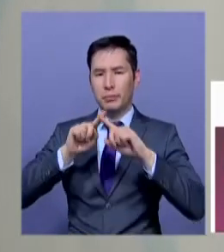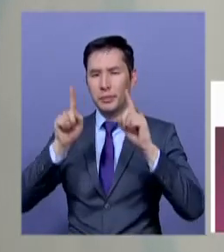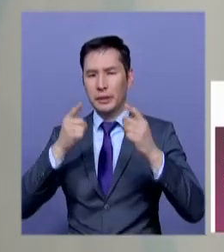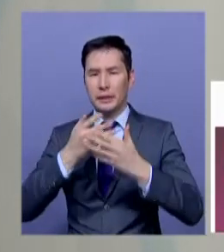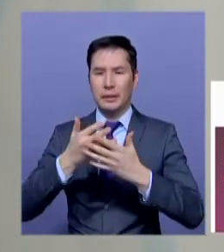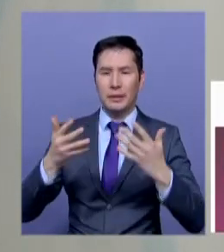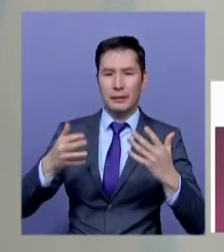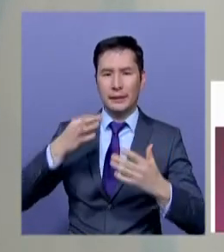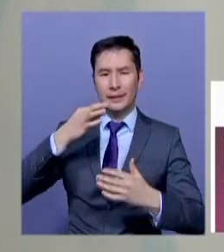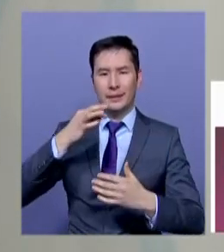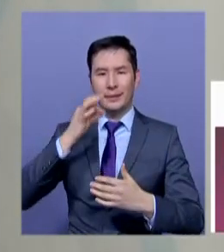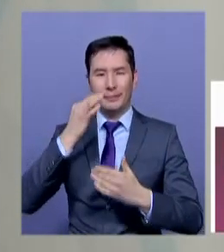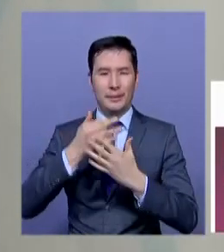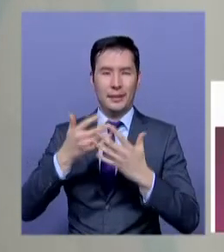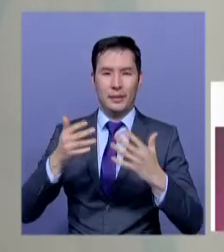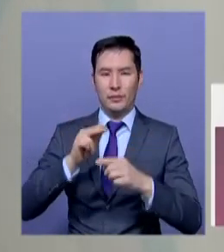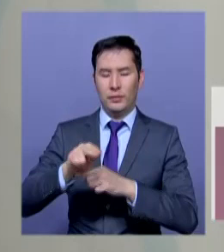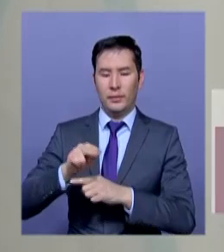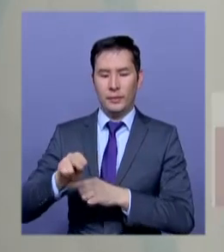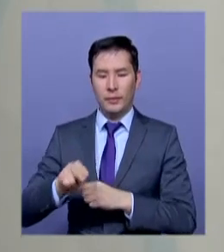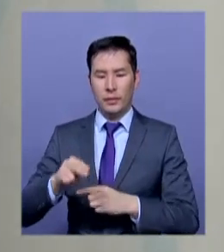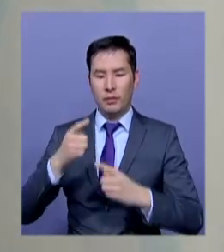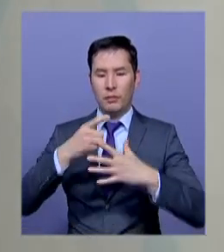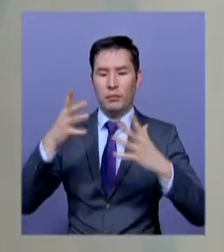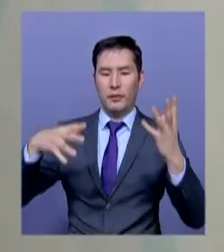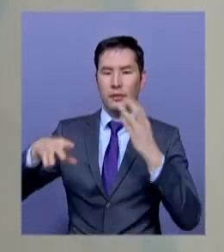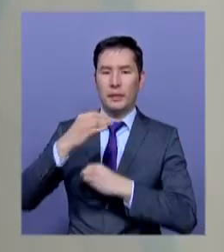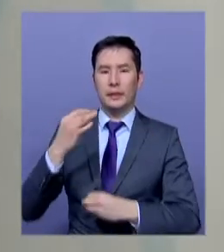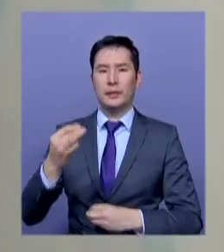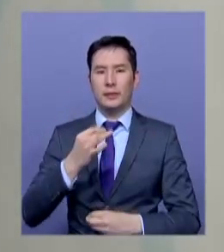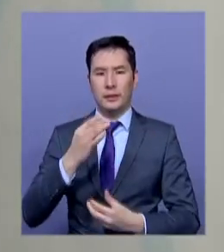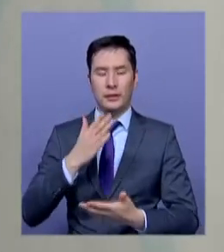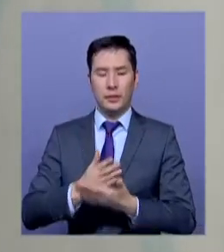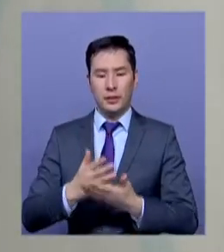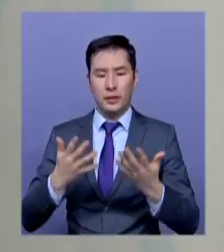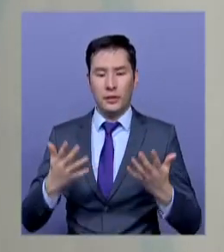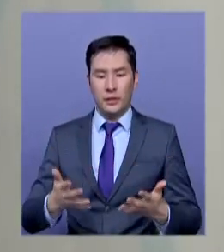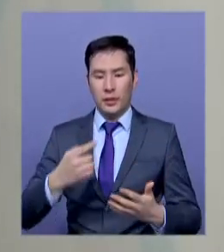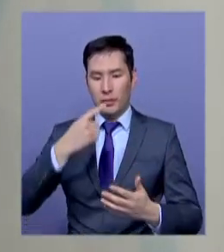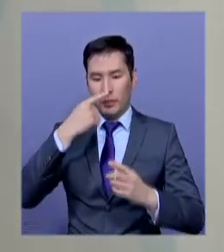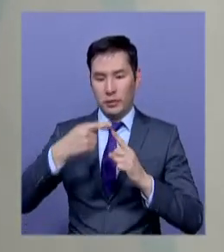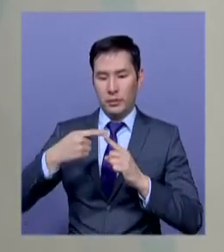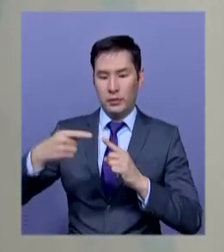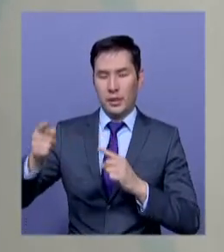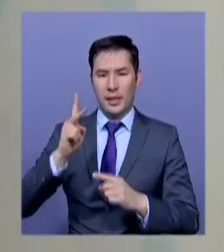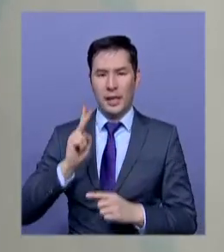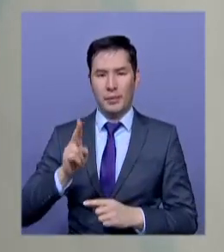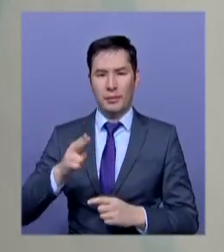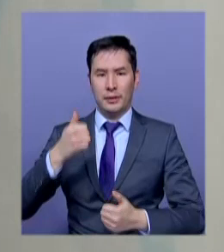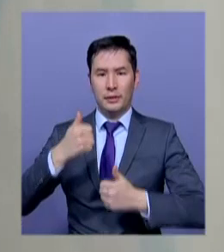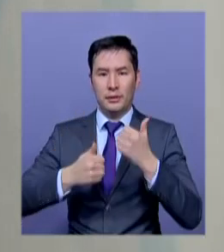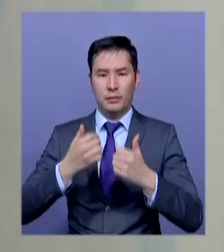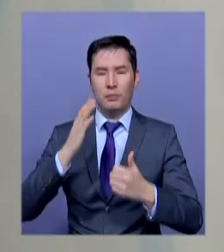ұғындыру. Бұл шараны бірінші рет өткізіп отырсақ та көпшілік үлкен қызығушылық танытты. Сондықтан да алдағы уақытта мұндай жарыстар тұрақты